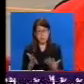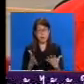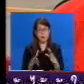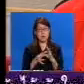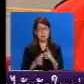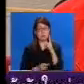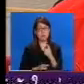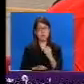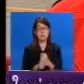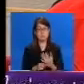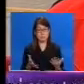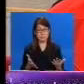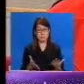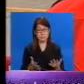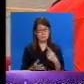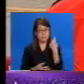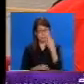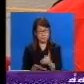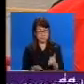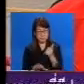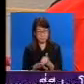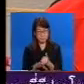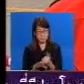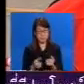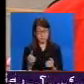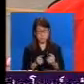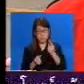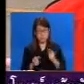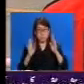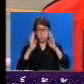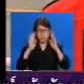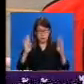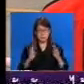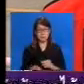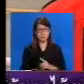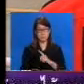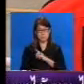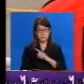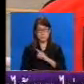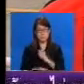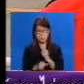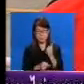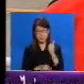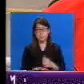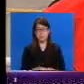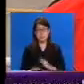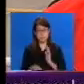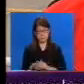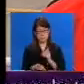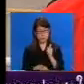ตของเรา เ พราะนั้นคนที่บินจะต้องมีทั้งความรู้ความสามารถทางด้านอากาศโทรศัพท ์ ความสามารถในการ